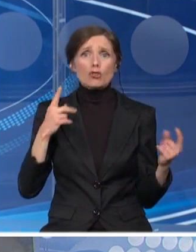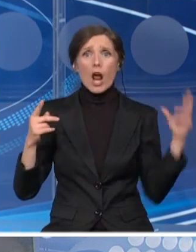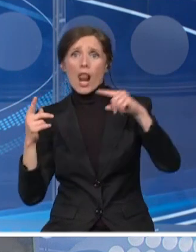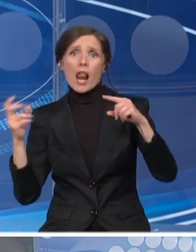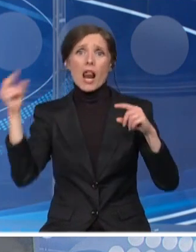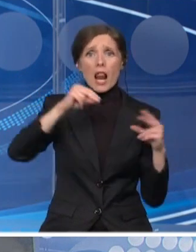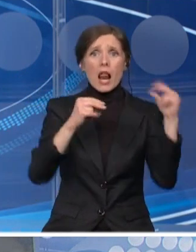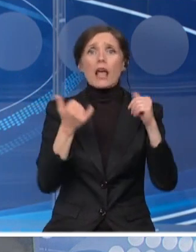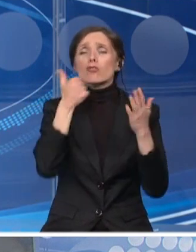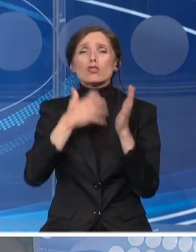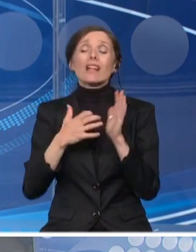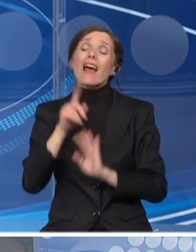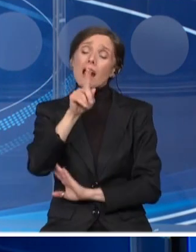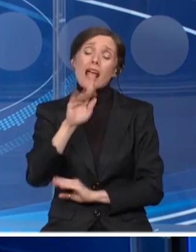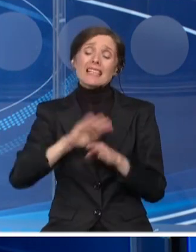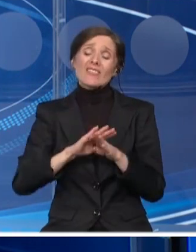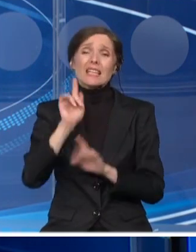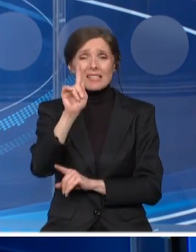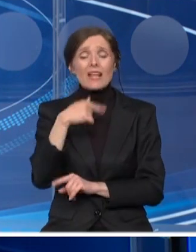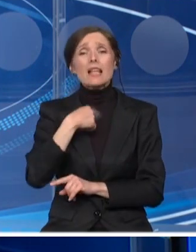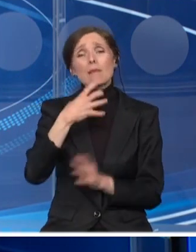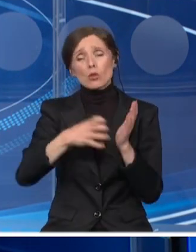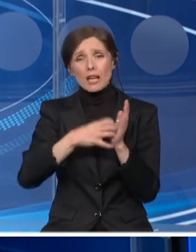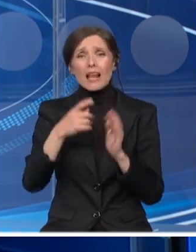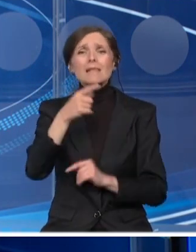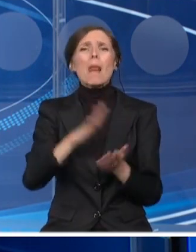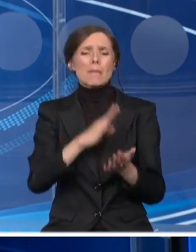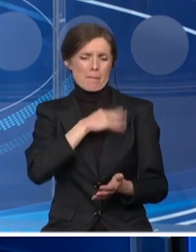da ima Srba u jednoj opštini da bi dobili pravo na službeni jezik?